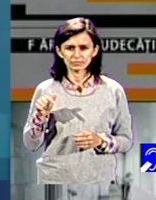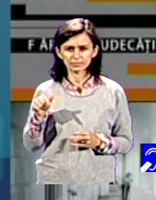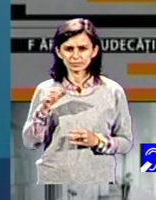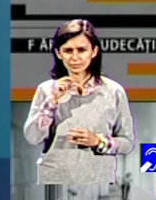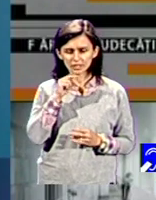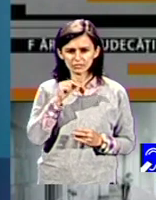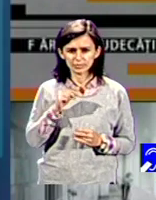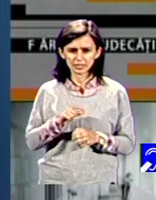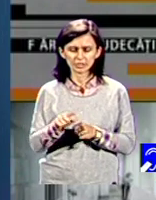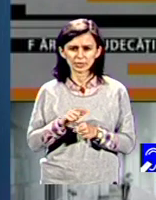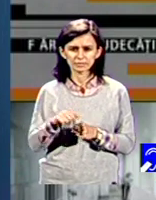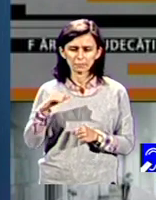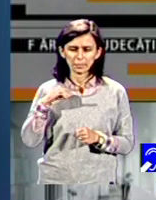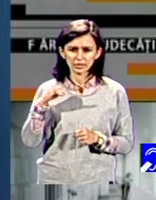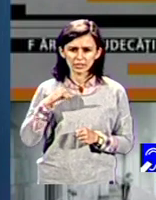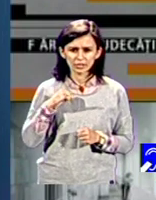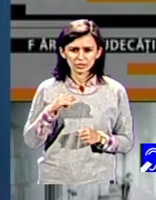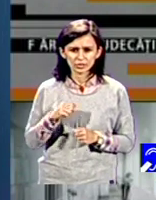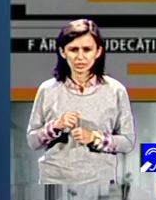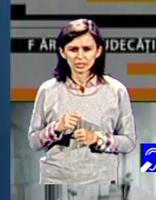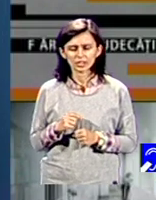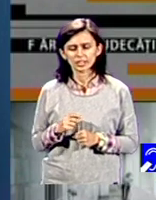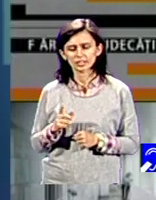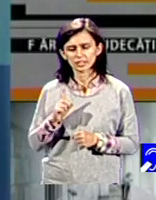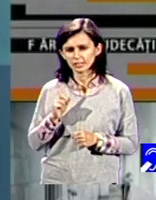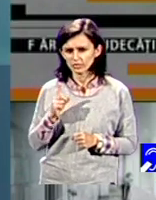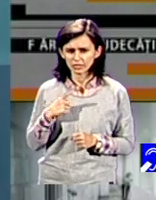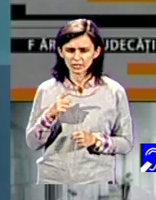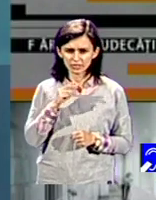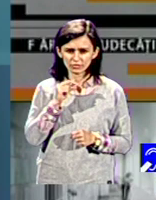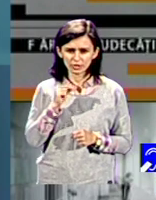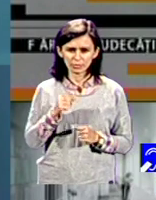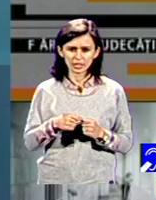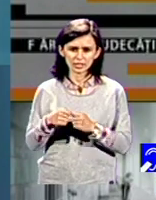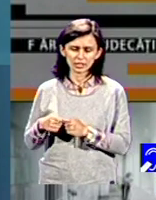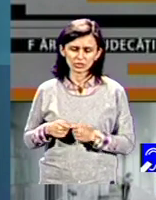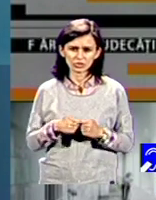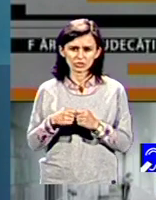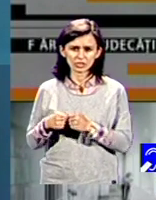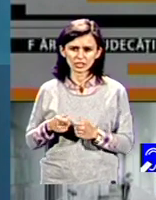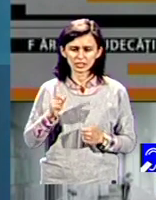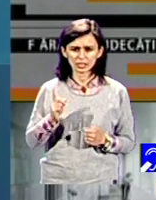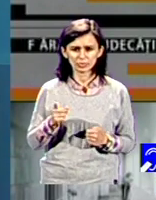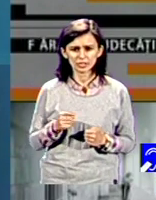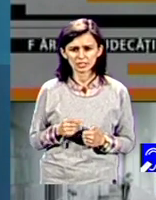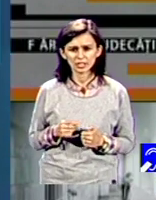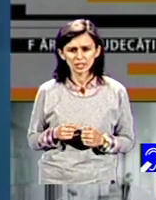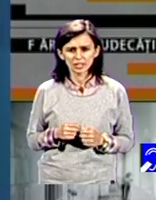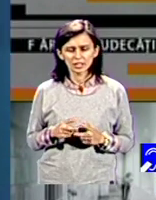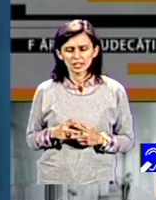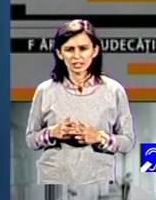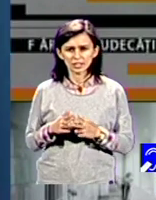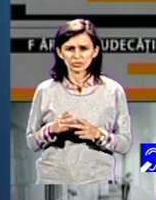chestie extrem de interesantă nu e doar vorba până la urmă ca societatea să crezi acele tu să le faciliteze accesul